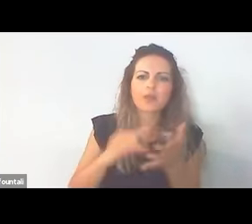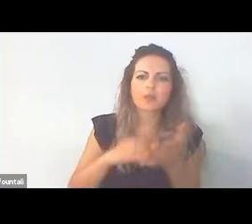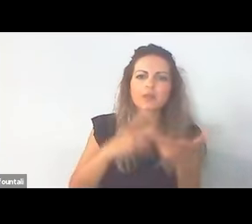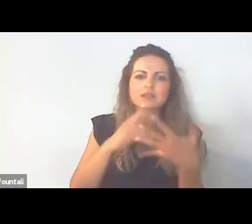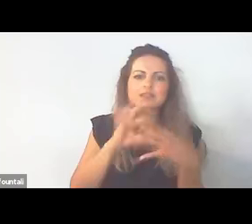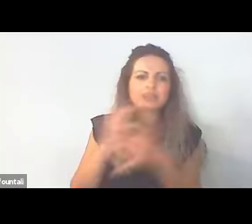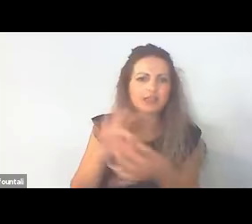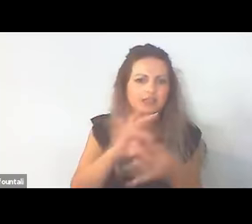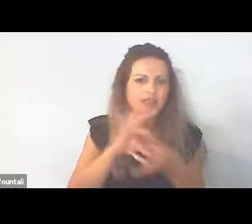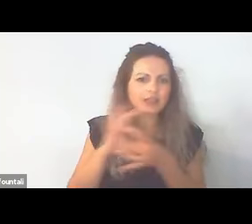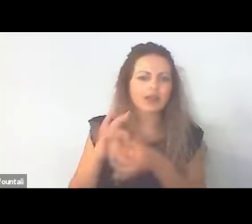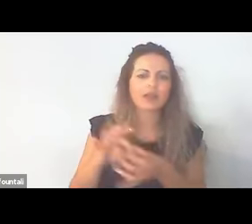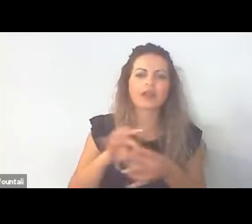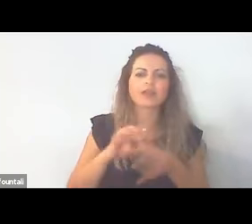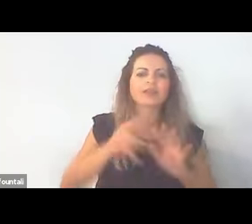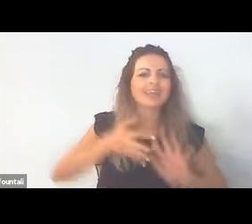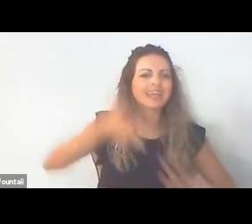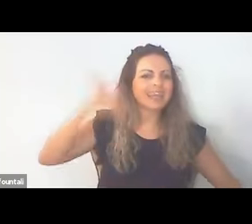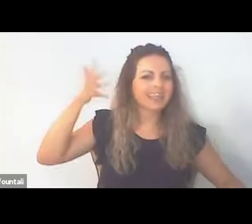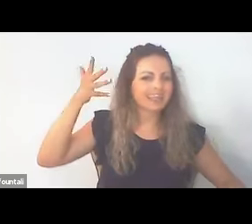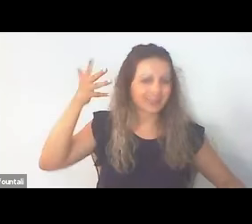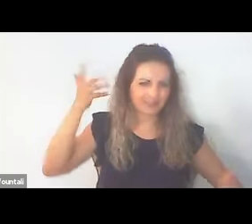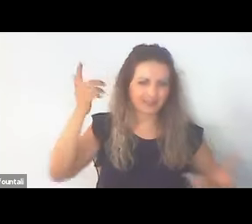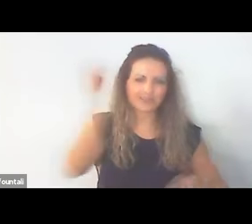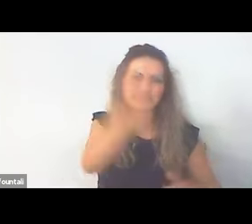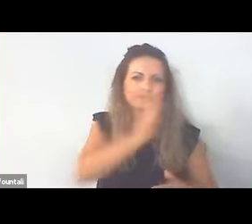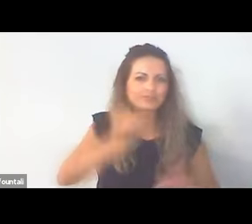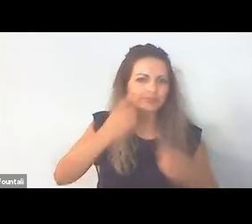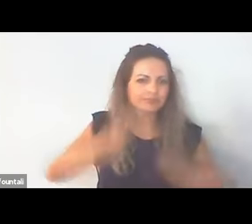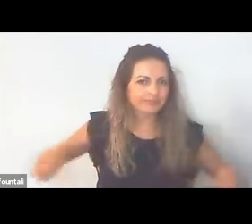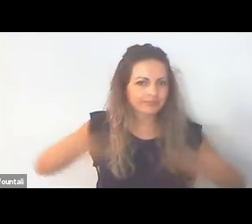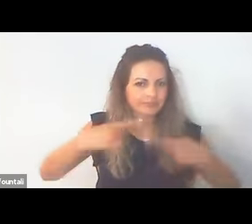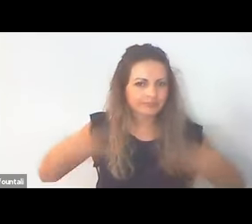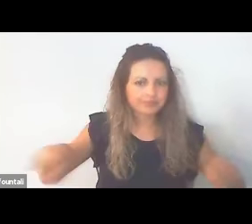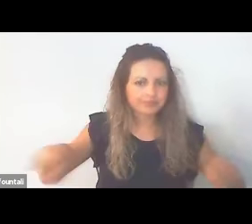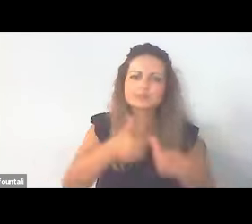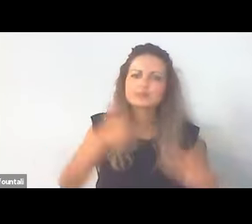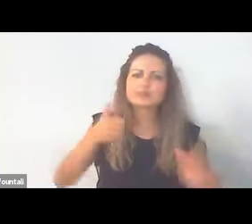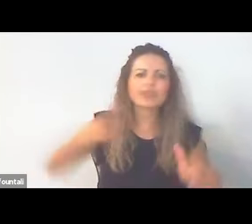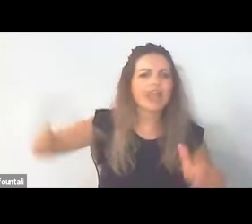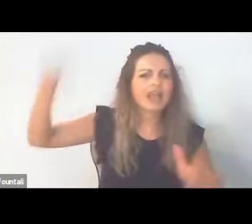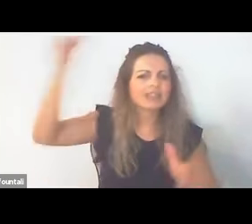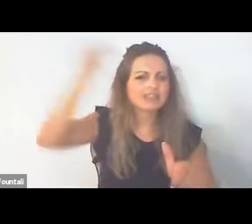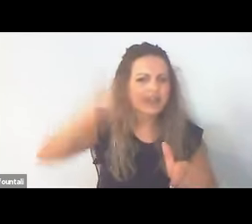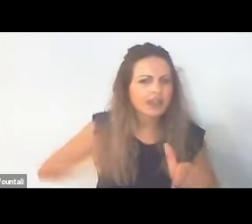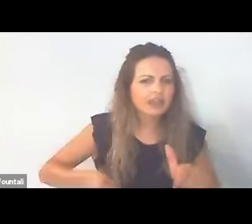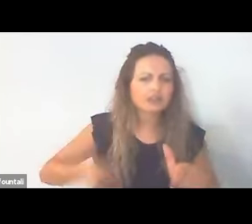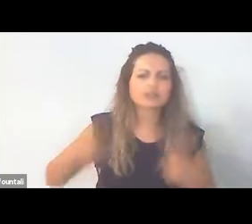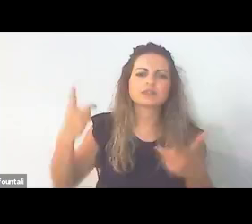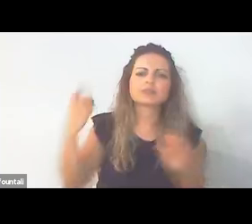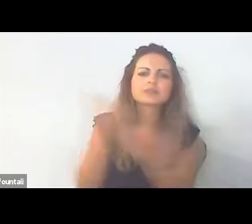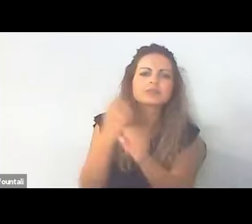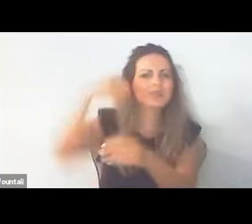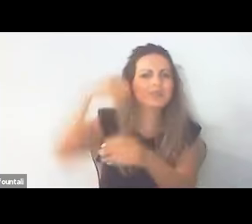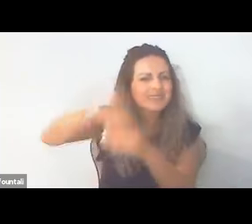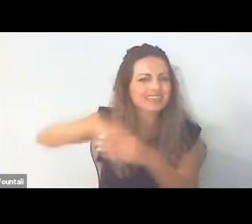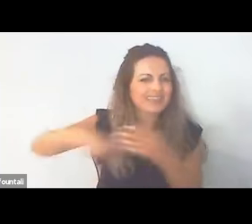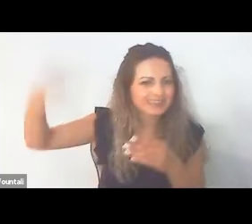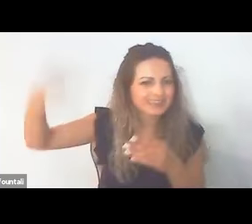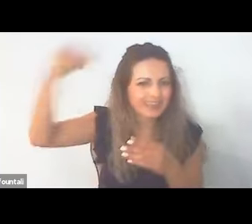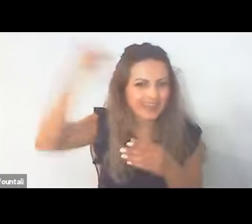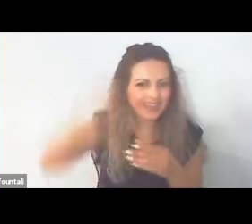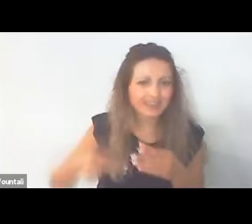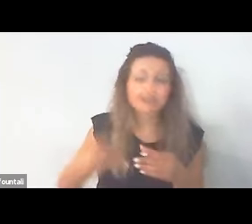σκηνή ή με μια σειρά από καλλιτέχνες και εργαζόμενους στην τέχνη, οι οποίοι